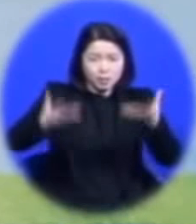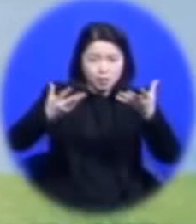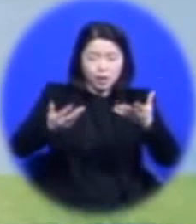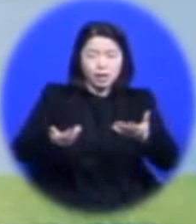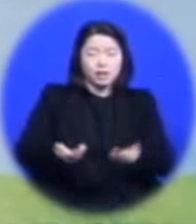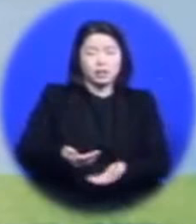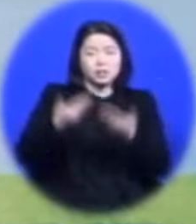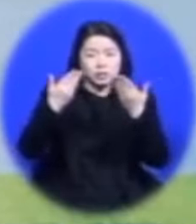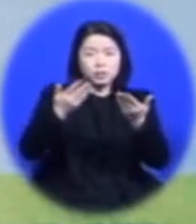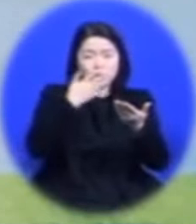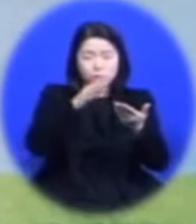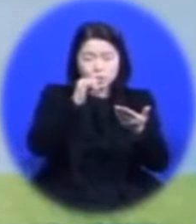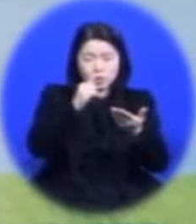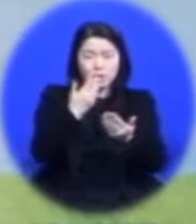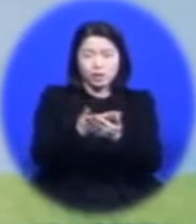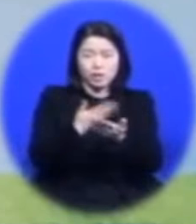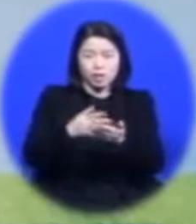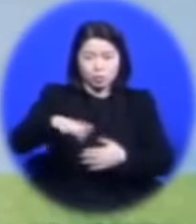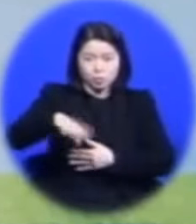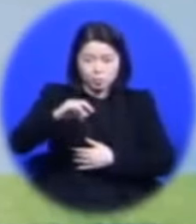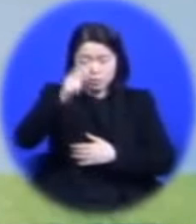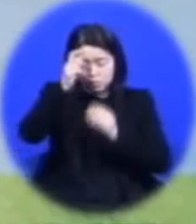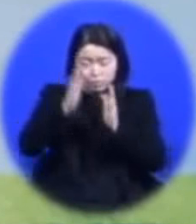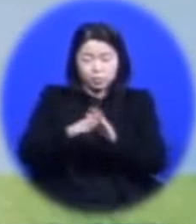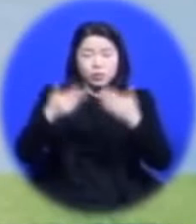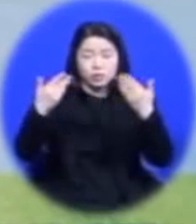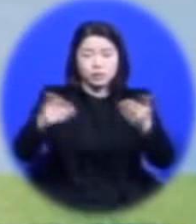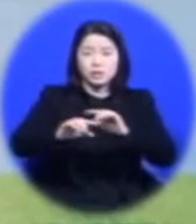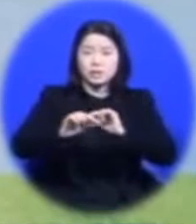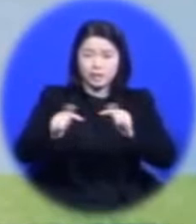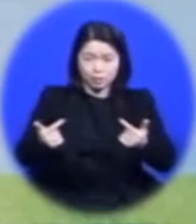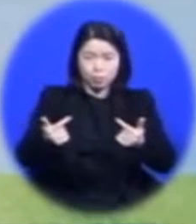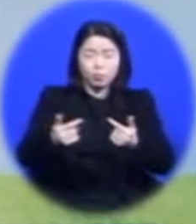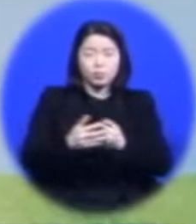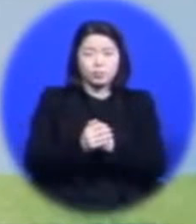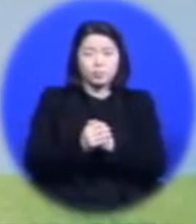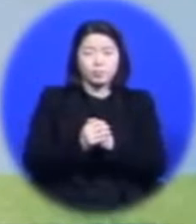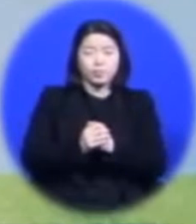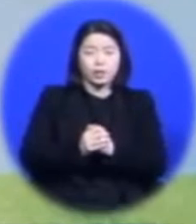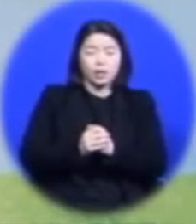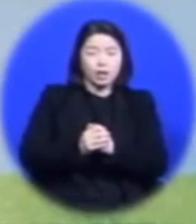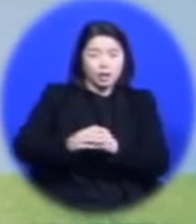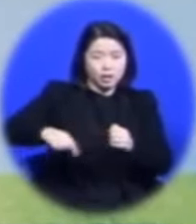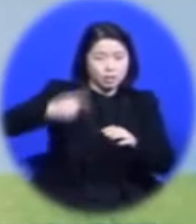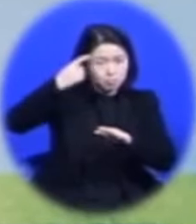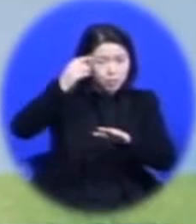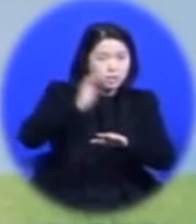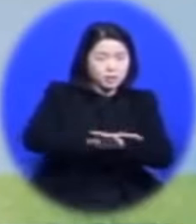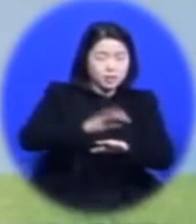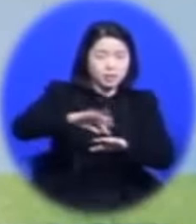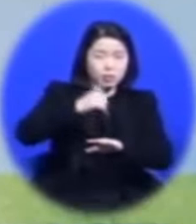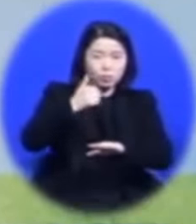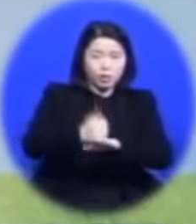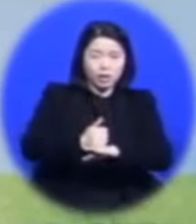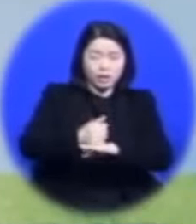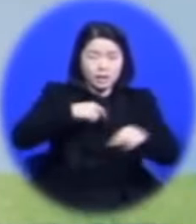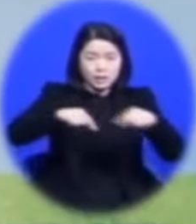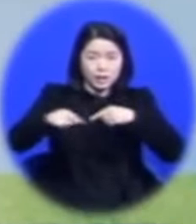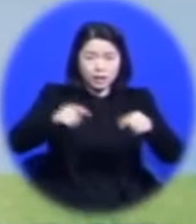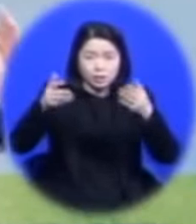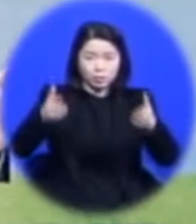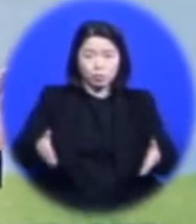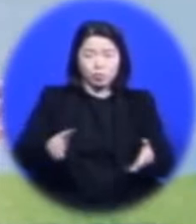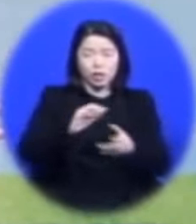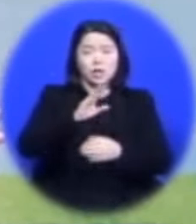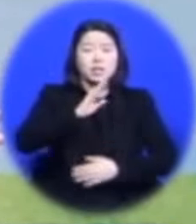있게 해달라고 이렇게 먼저 기도하지 않고 솔로몬이 통치하는 기간 동안에 정의가